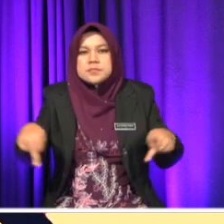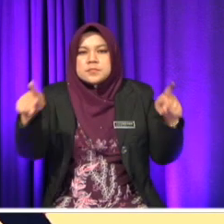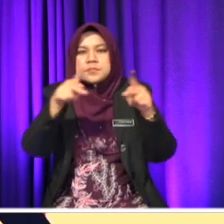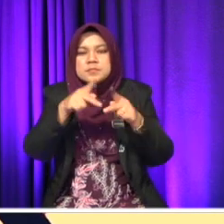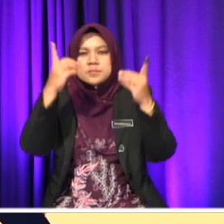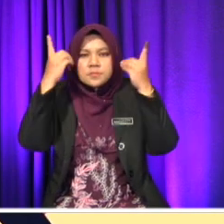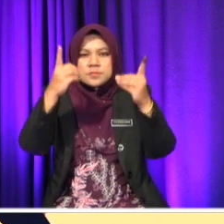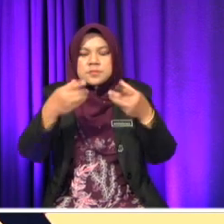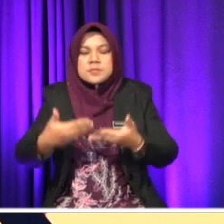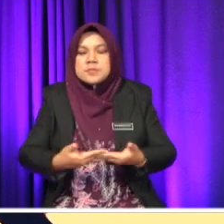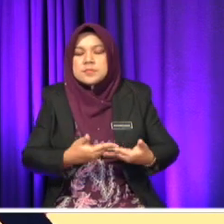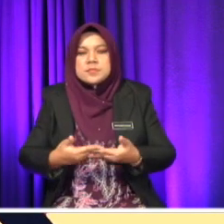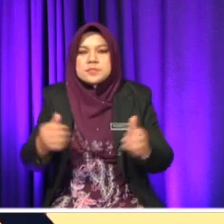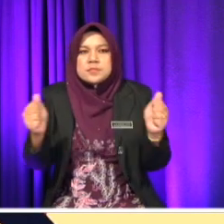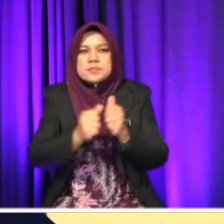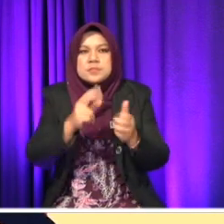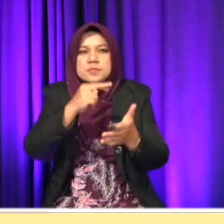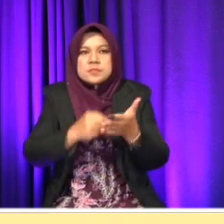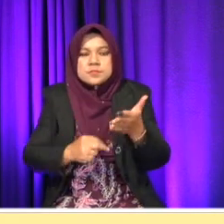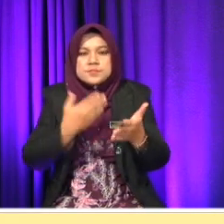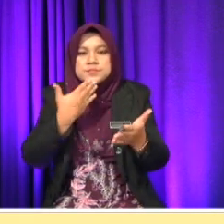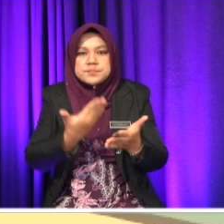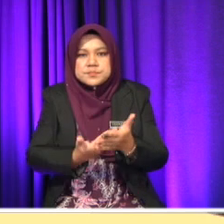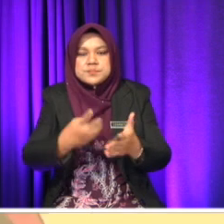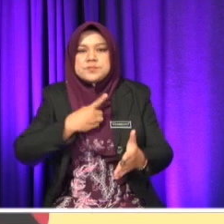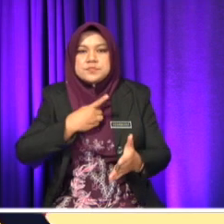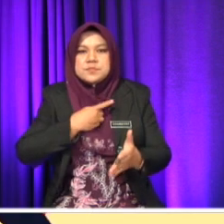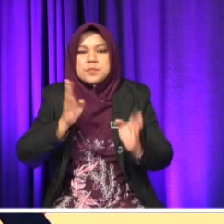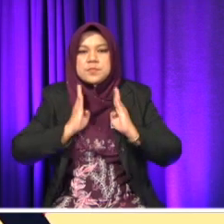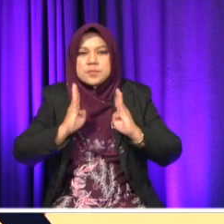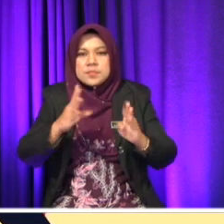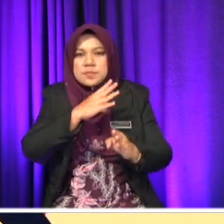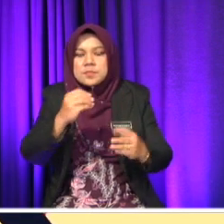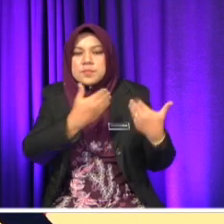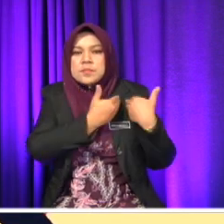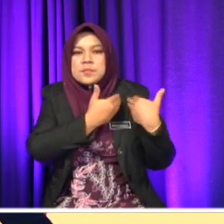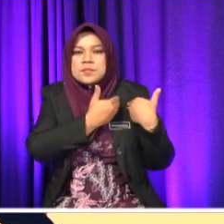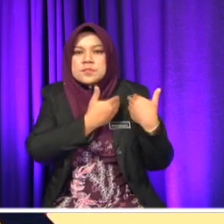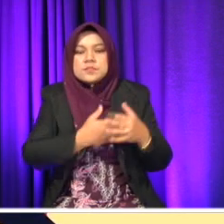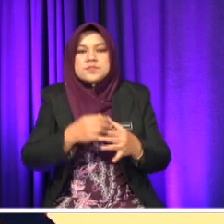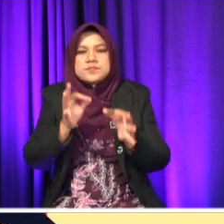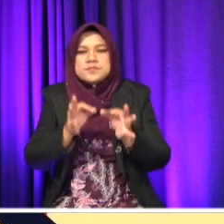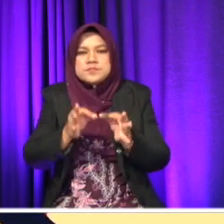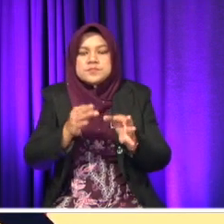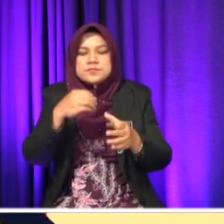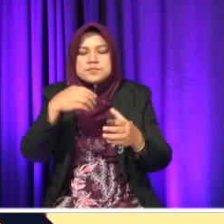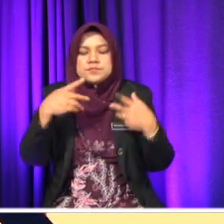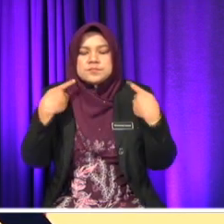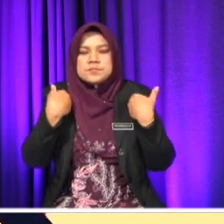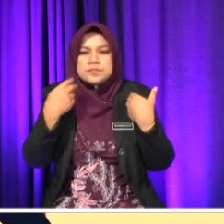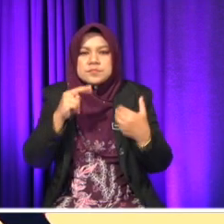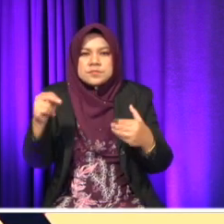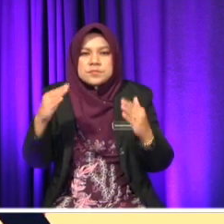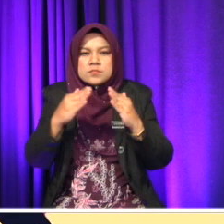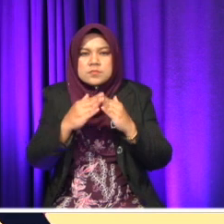dengan nilai murni seperti bedikari berani dan bertanggung jawab jika suasana dalam keluarga Harmoni dan